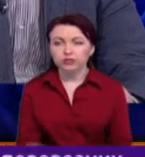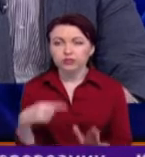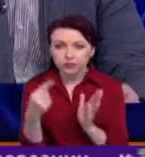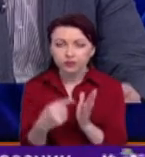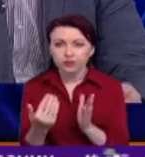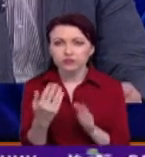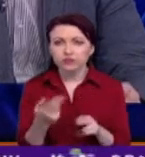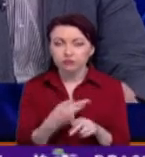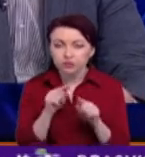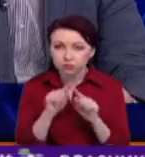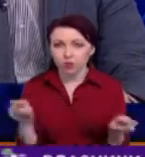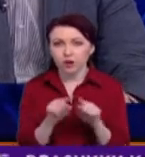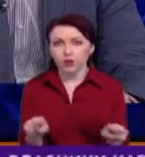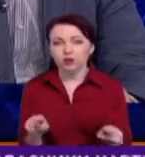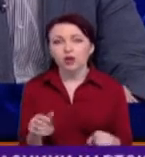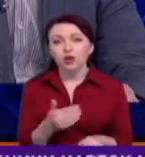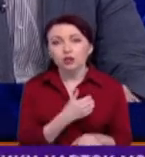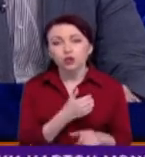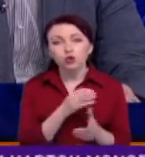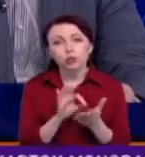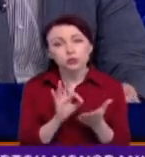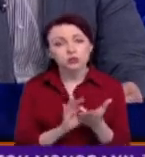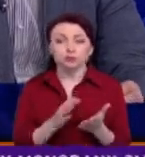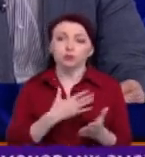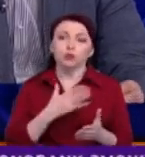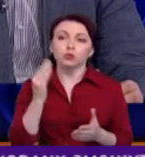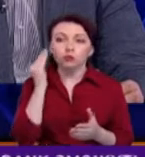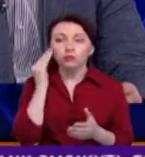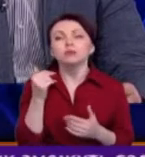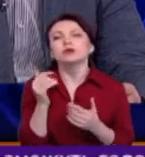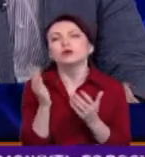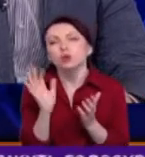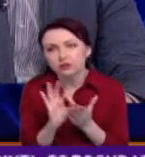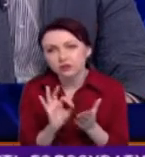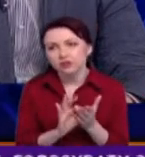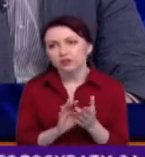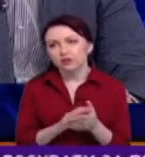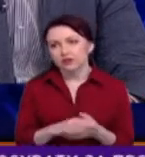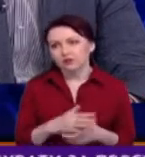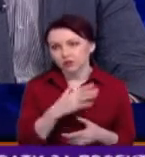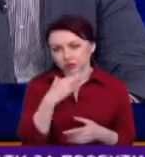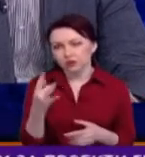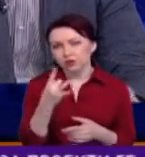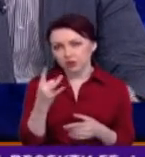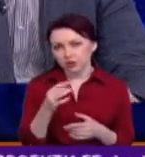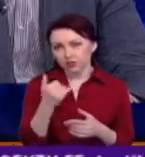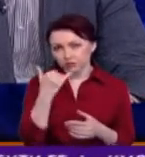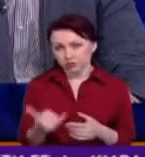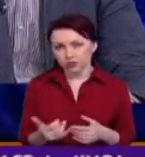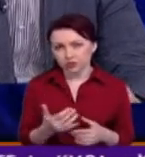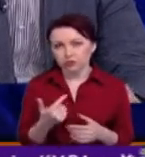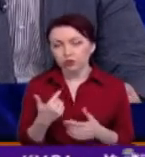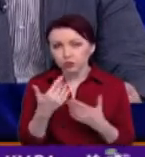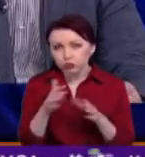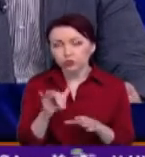ваше. Без пропаганди я хочу, тільки. Щоб ви оцінили мою точку зрення. Та ми оцінюємо, ви вже ж не перший раз дзвоните, ми оцінили її. Можливо,